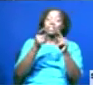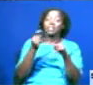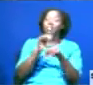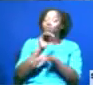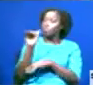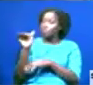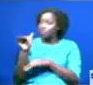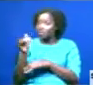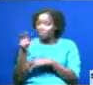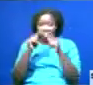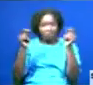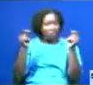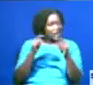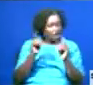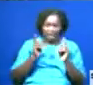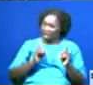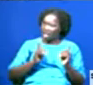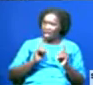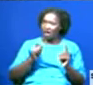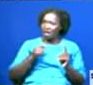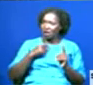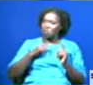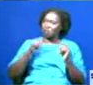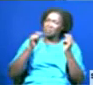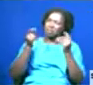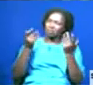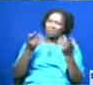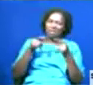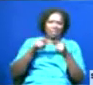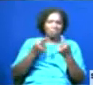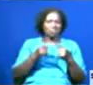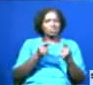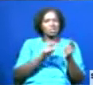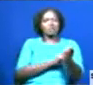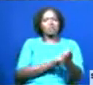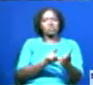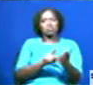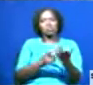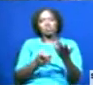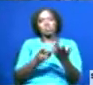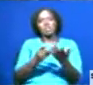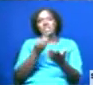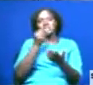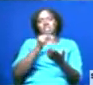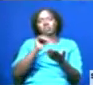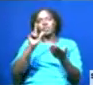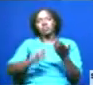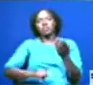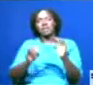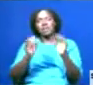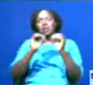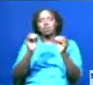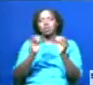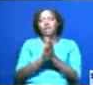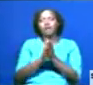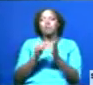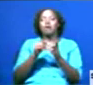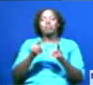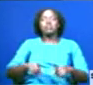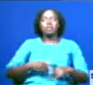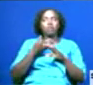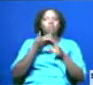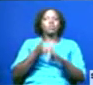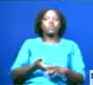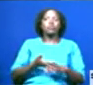mbona hamuandamani, wanasema naweza kuandamana nikavunjika mguu, labda chakula kisishuke bei, na vile vile maisha yangu akawa magumu. Kwa hivyo